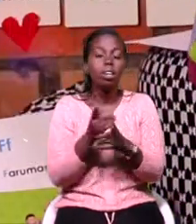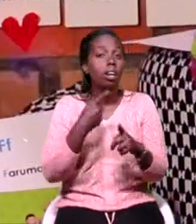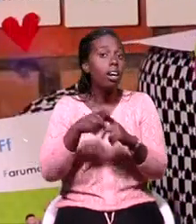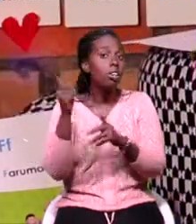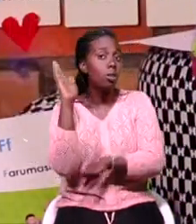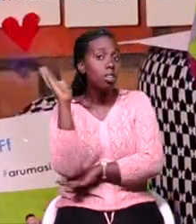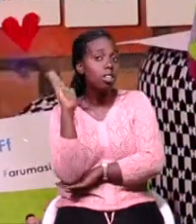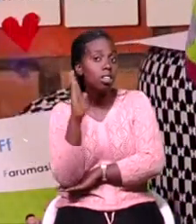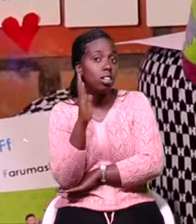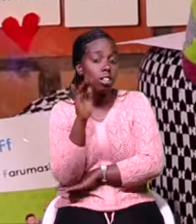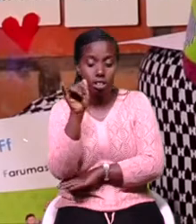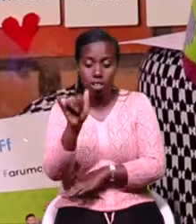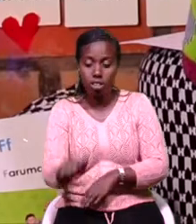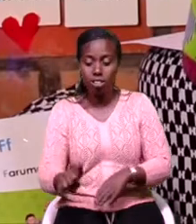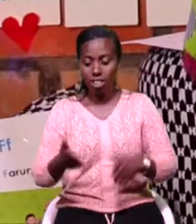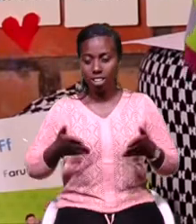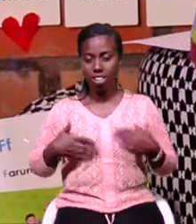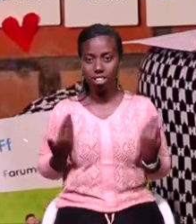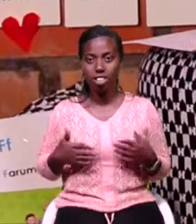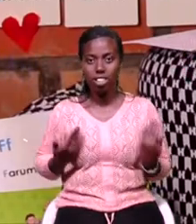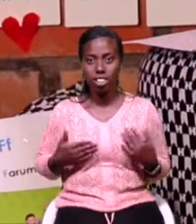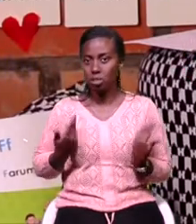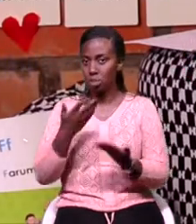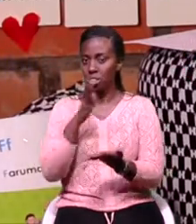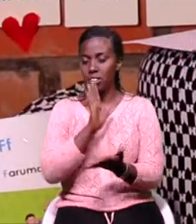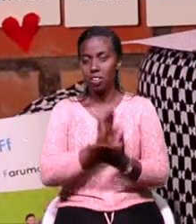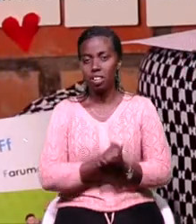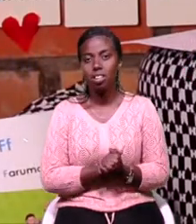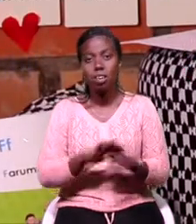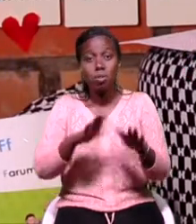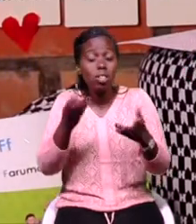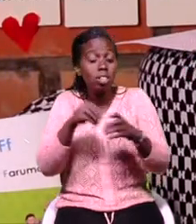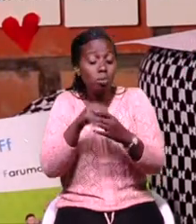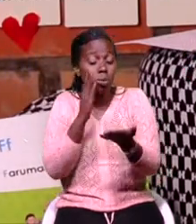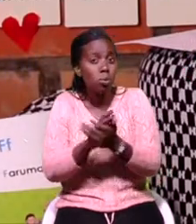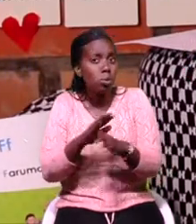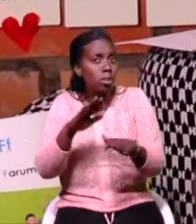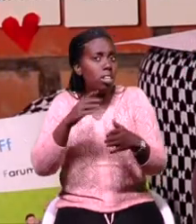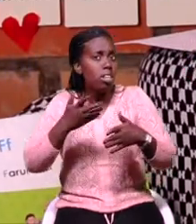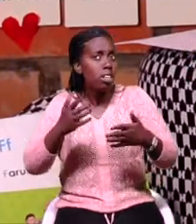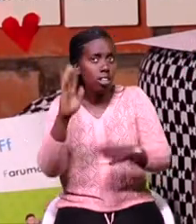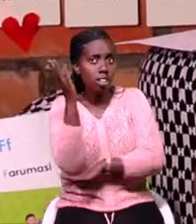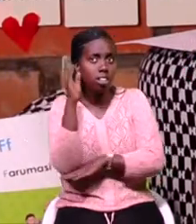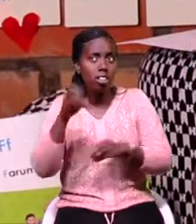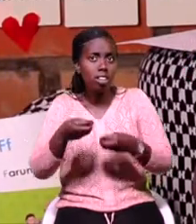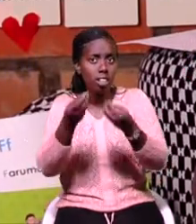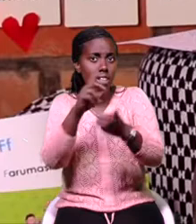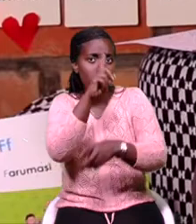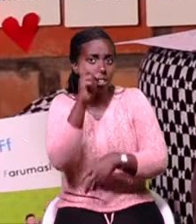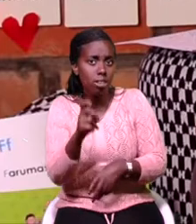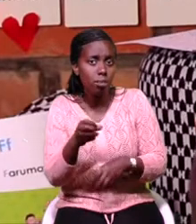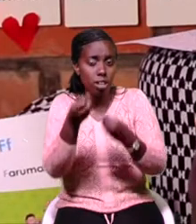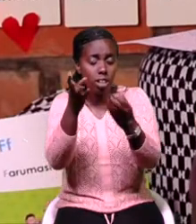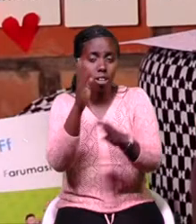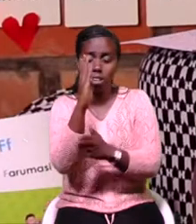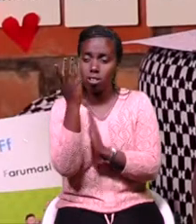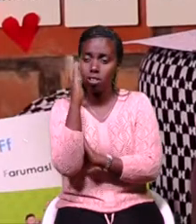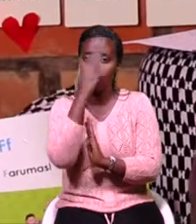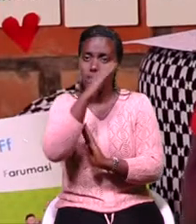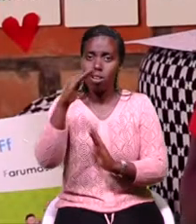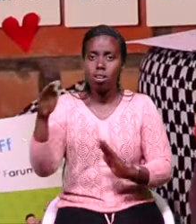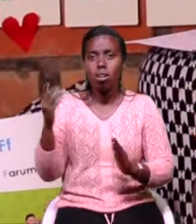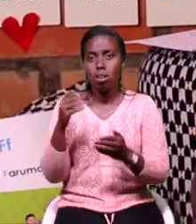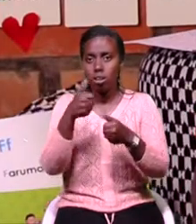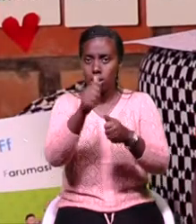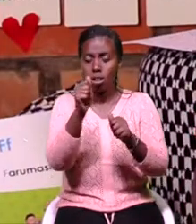igiti kisigara kishimye cyane ese mu byukuri igiti cyari kishimye cyatanze amashami yacyo igiti